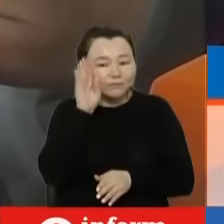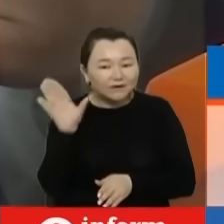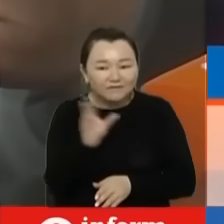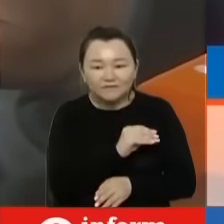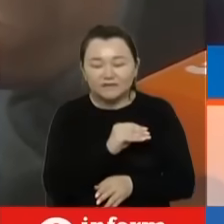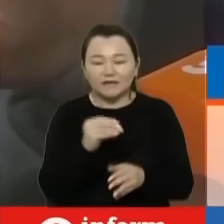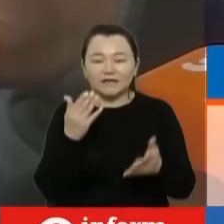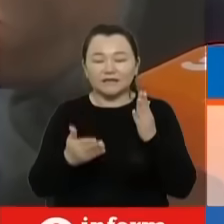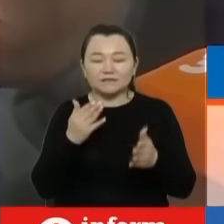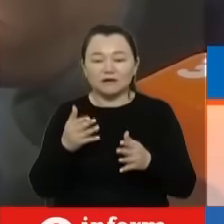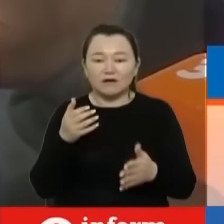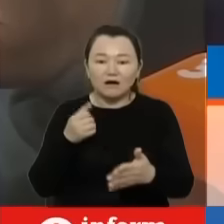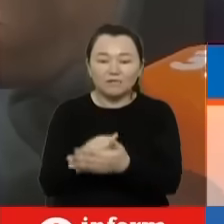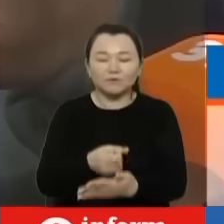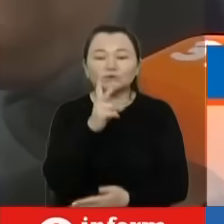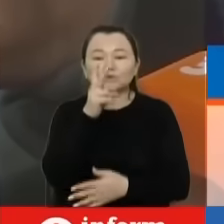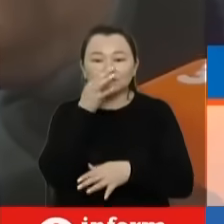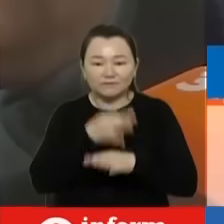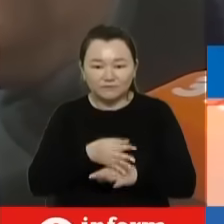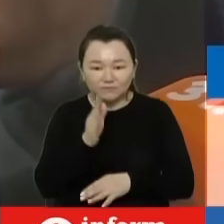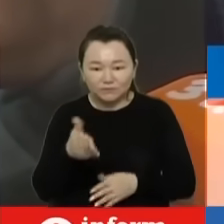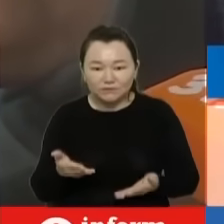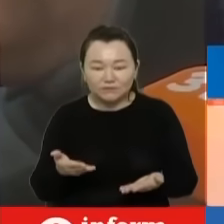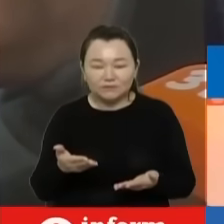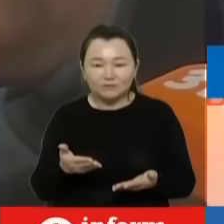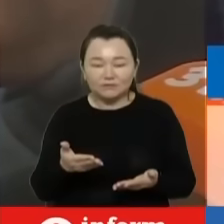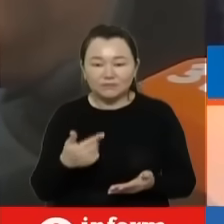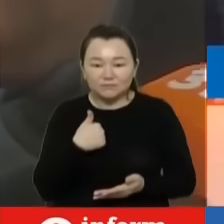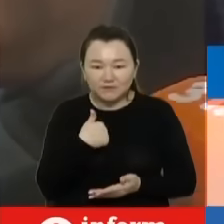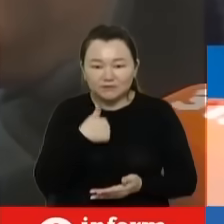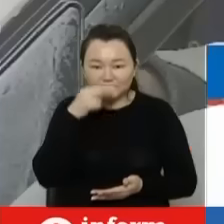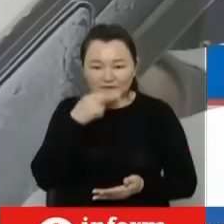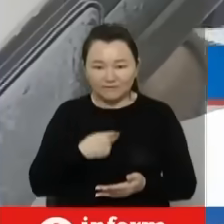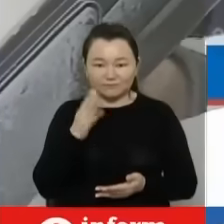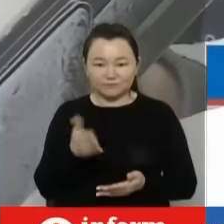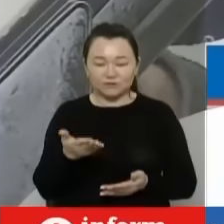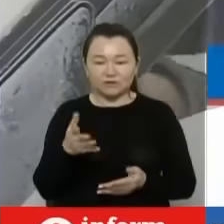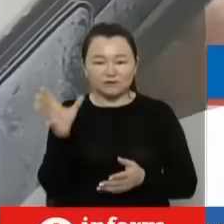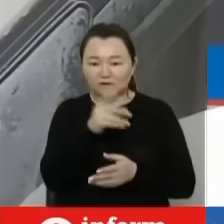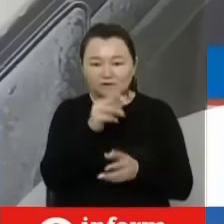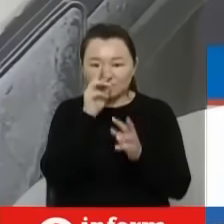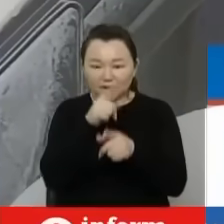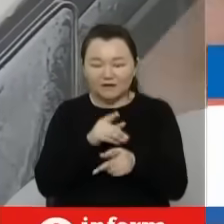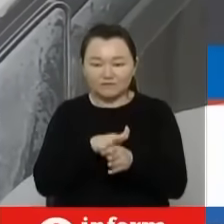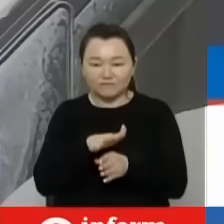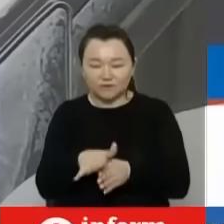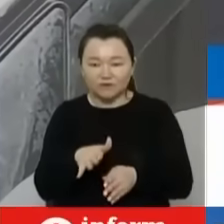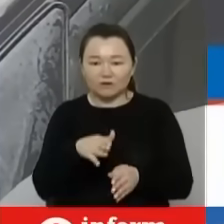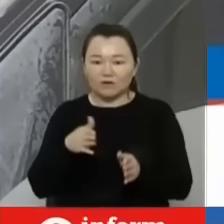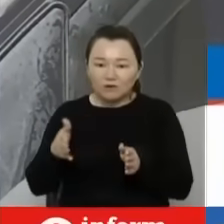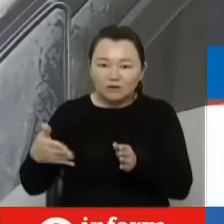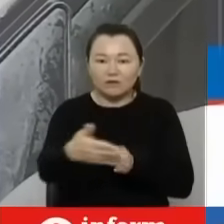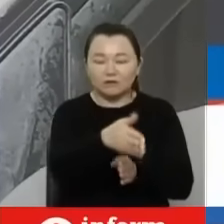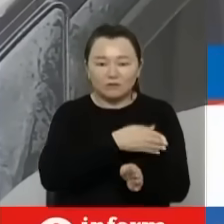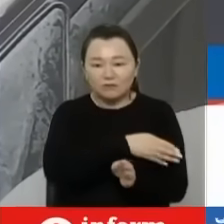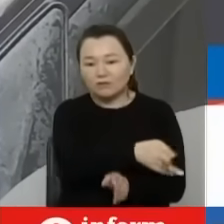оларды егер де қағып кетсе кім жауап береді? Біз кінәлі болып қаламыз. Олар дұрыс жүрмейді, қараш. Оң жақтан, сол жақтан